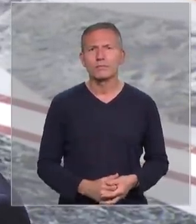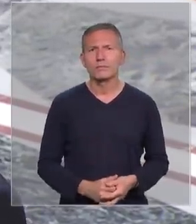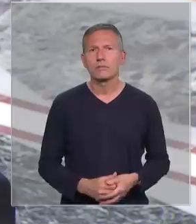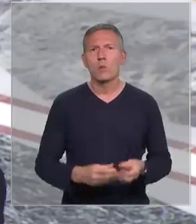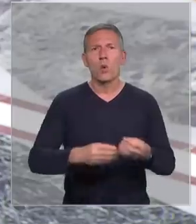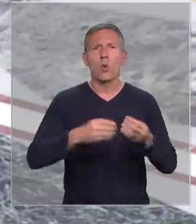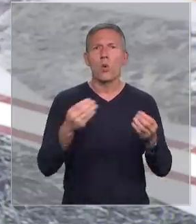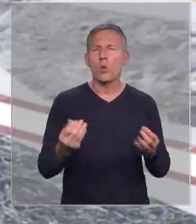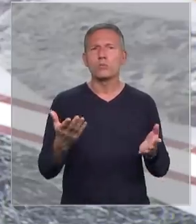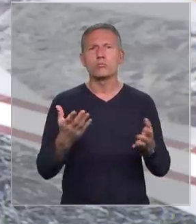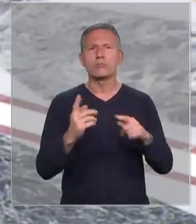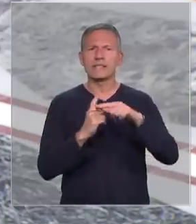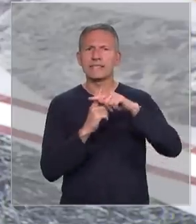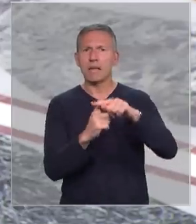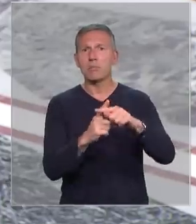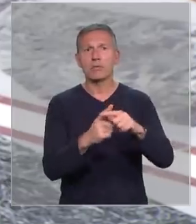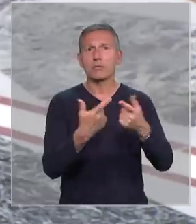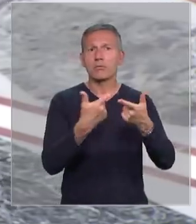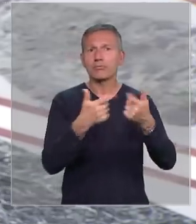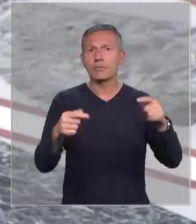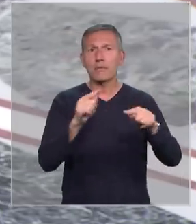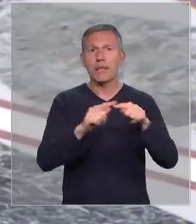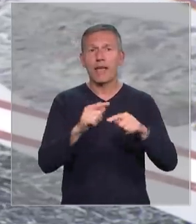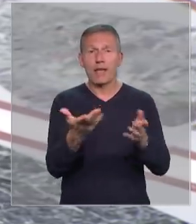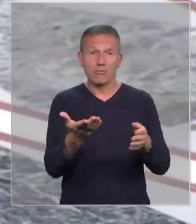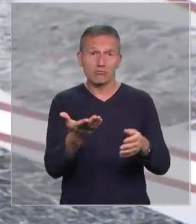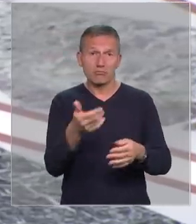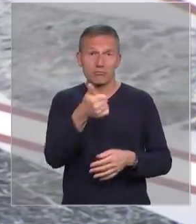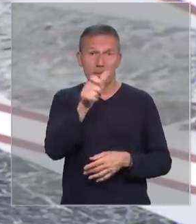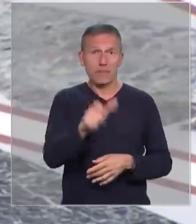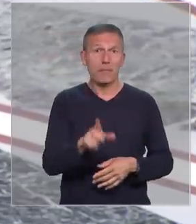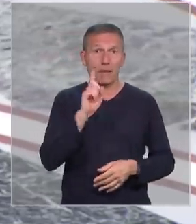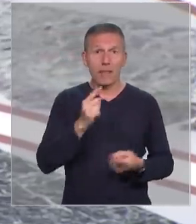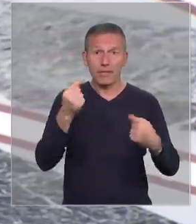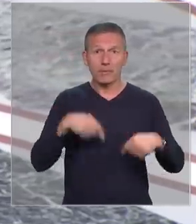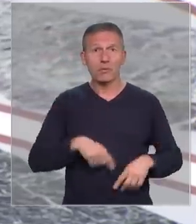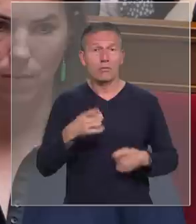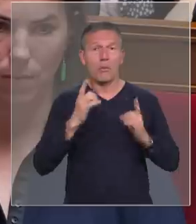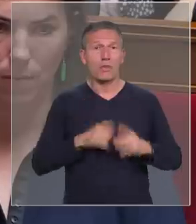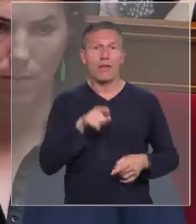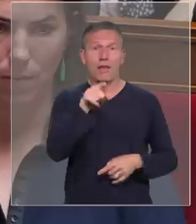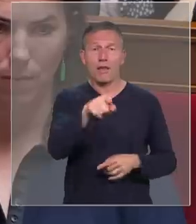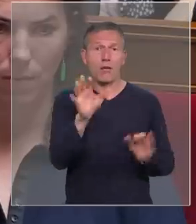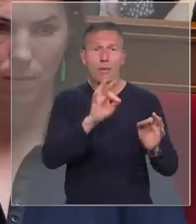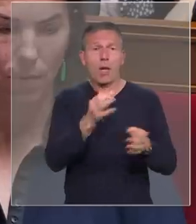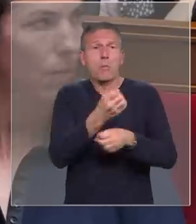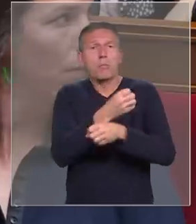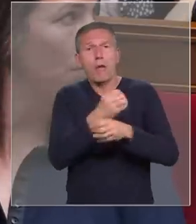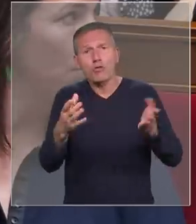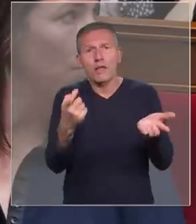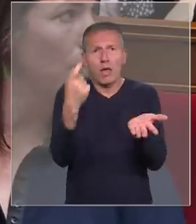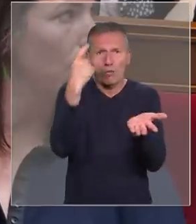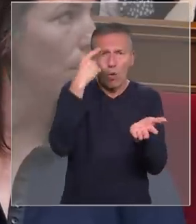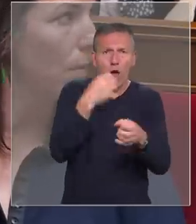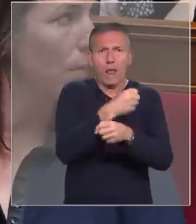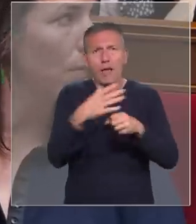Soit parce qu'on atteinte au bien. Et non, Madame la députée, vous n'avez pas la majorité morale et